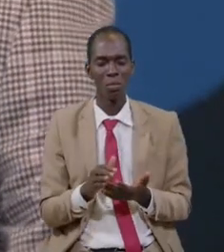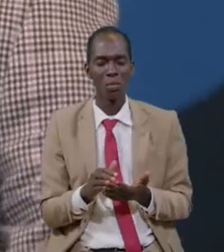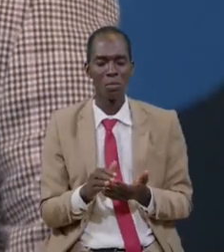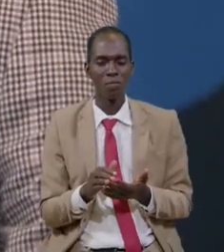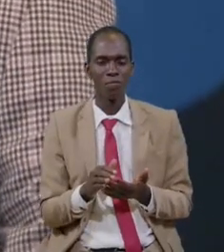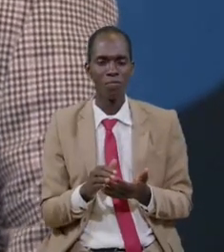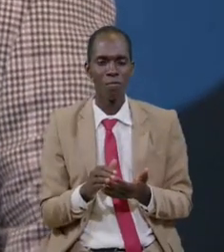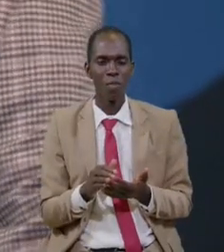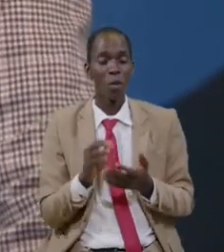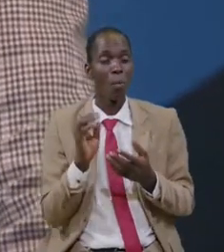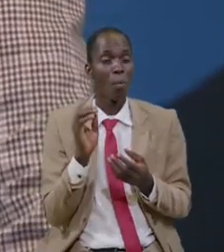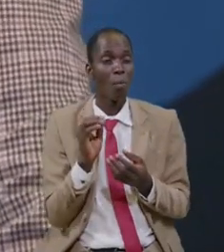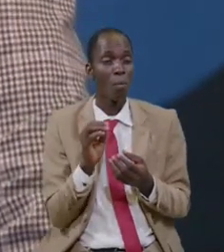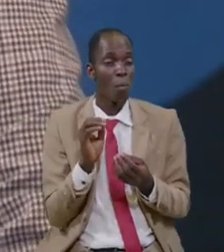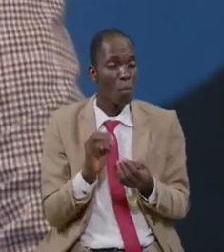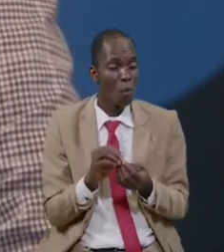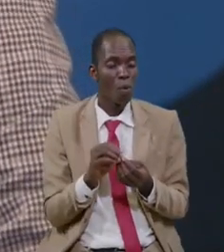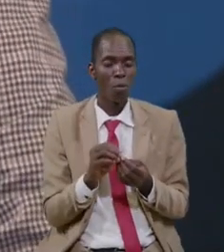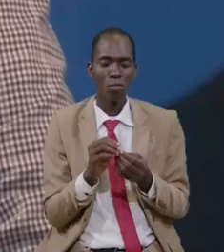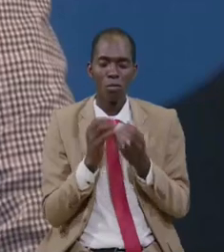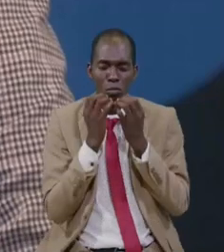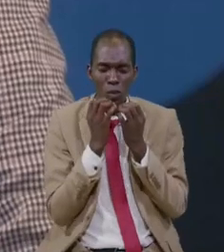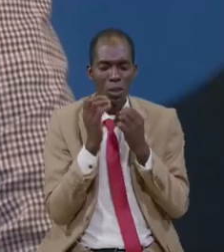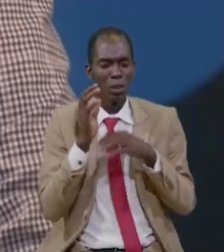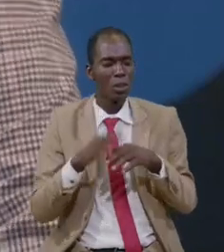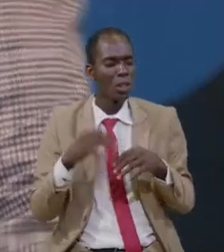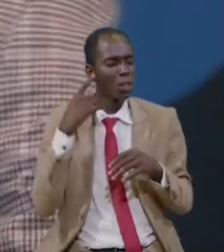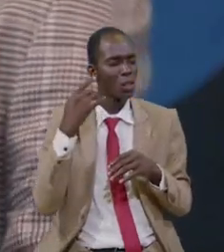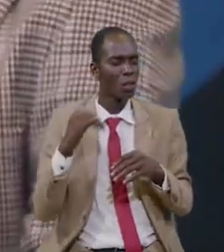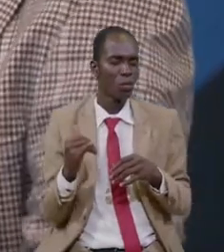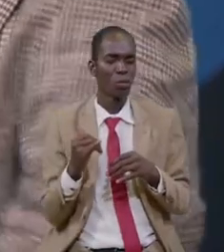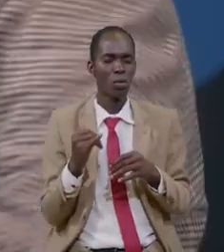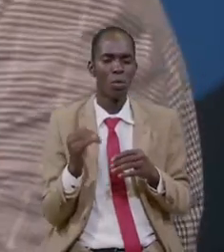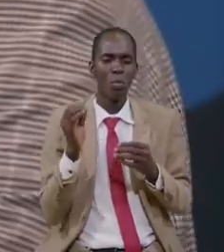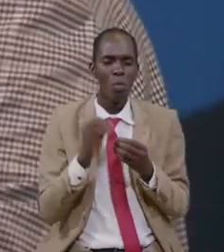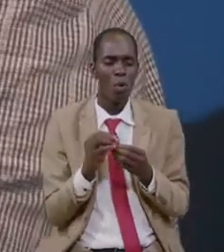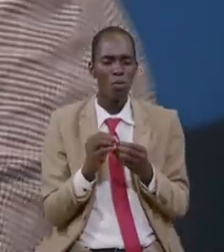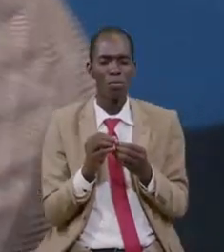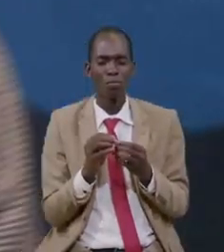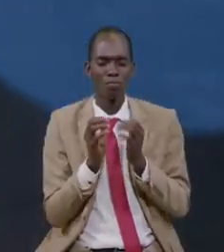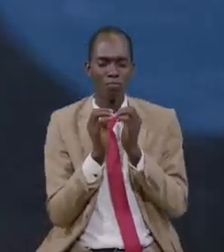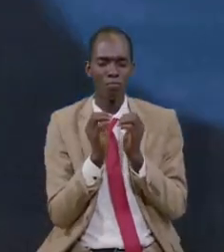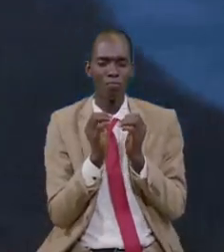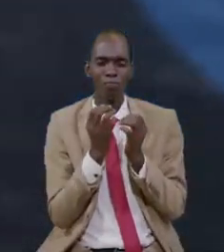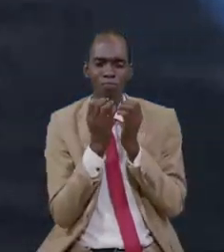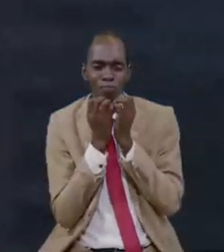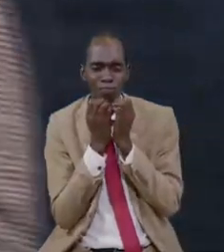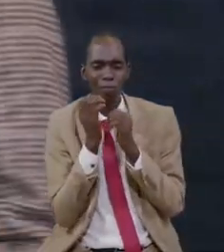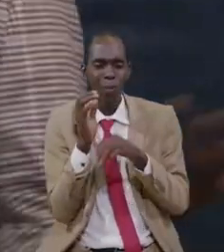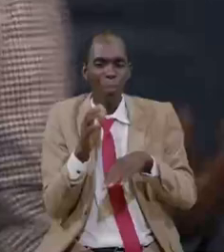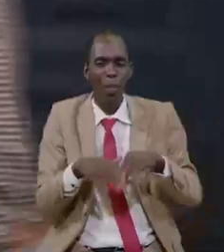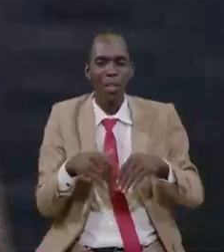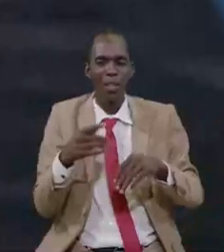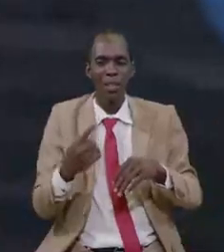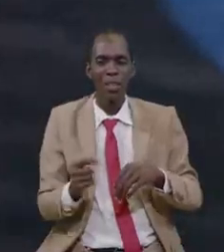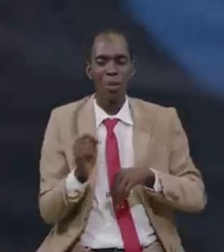inestimable, plus précieux que l'argent, plus précieux que l'argent, et plus précieux que l'œuvre de